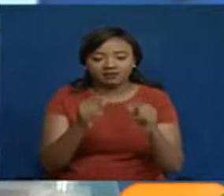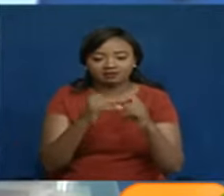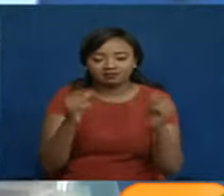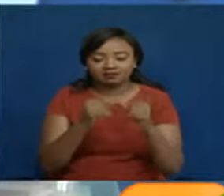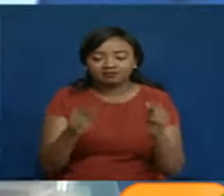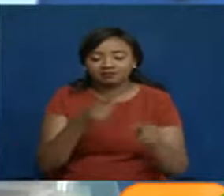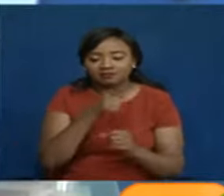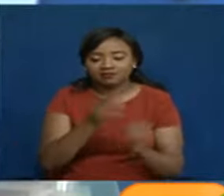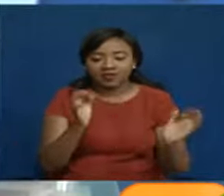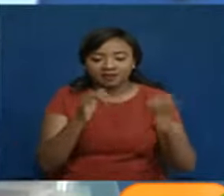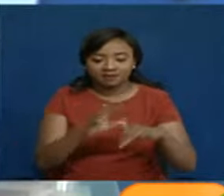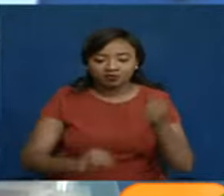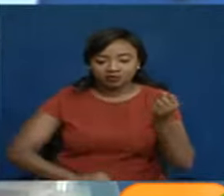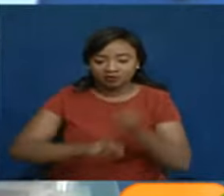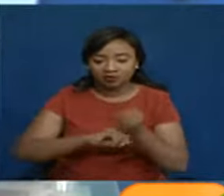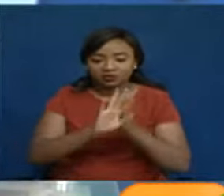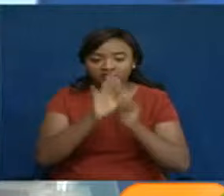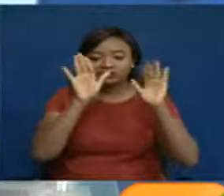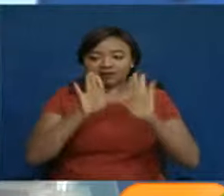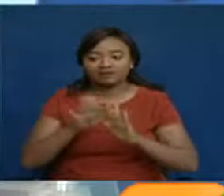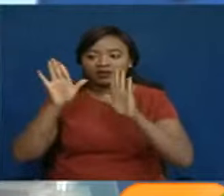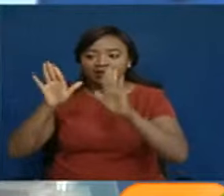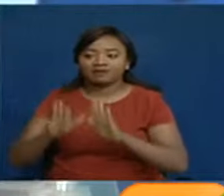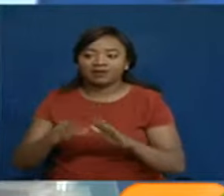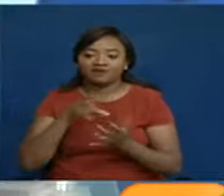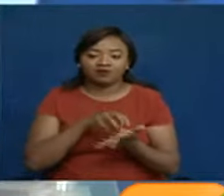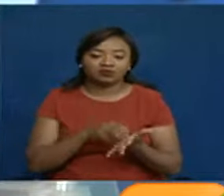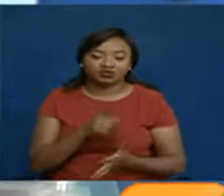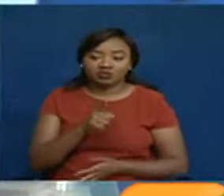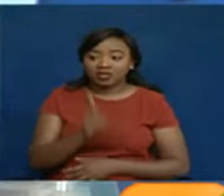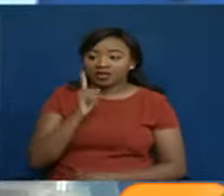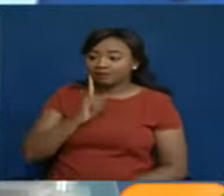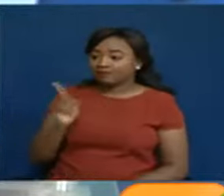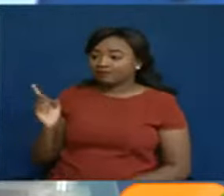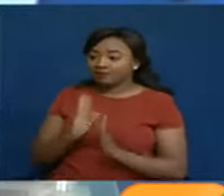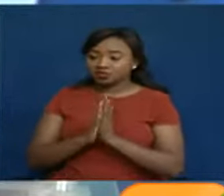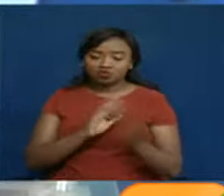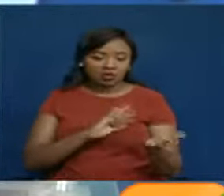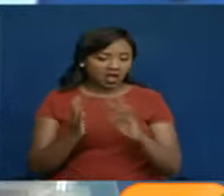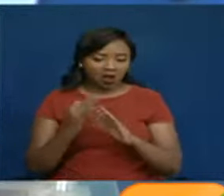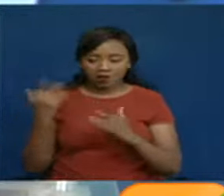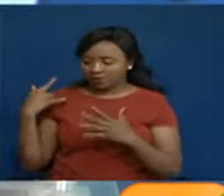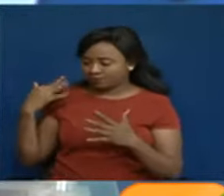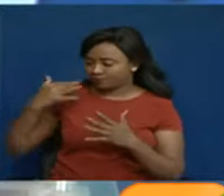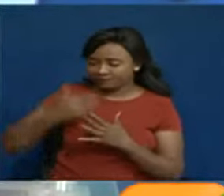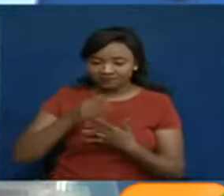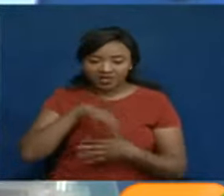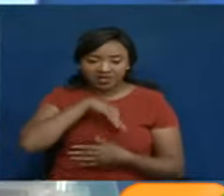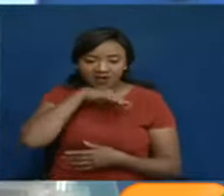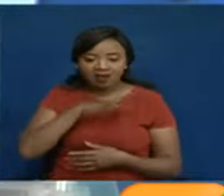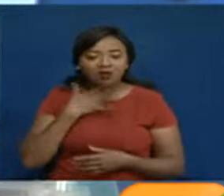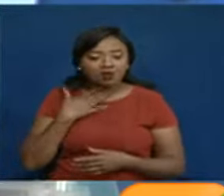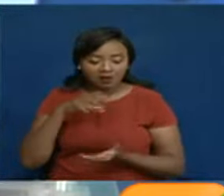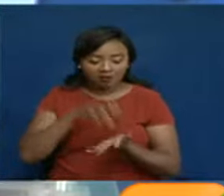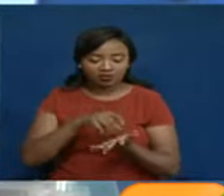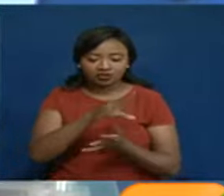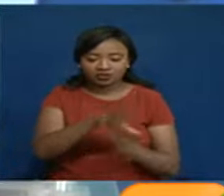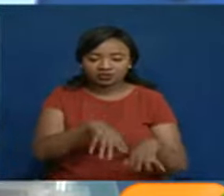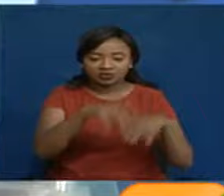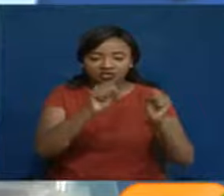hafla maalum ya kupiga jeki kampeni yake. Seth Olale anaangazia safari ya Raila ya kutafuta kiti cha mwenyekiti wa tume ya Umoja wa